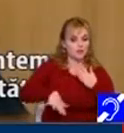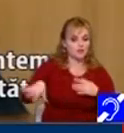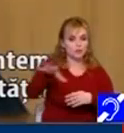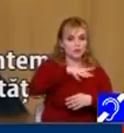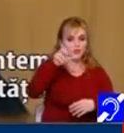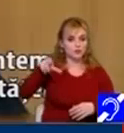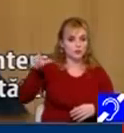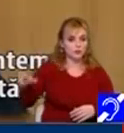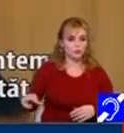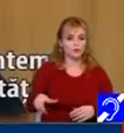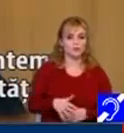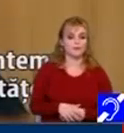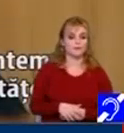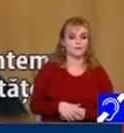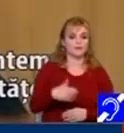bashe ke ma